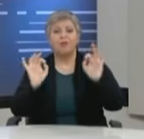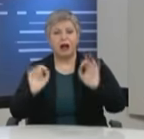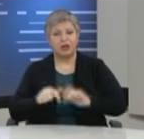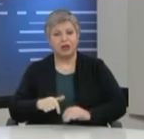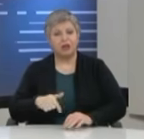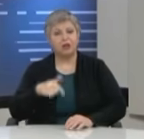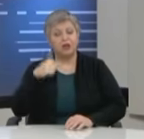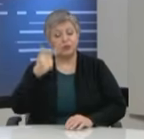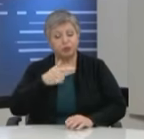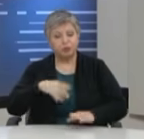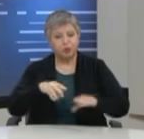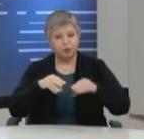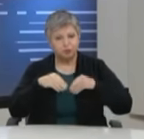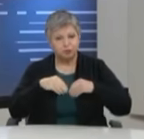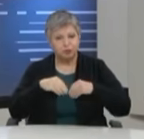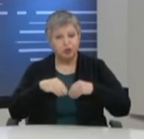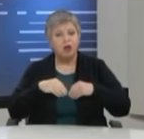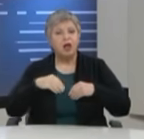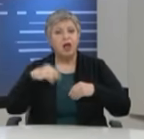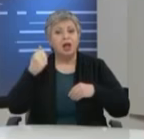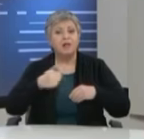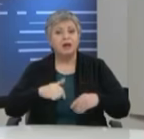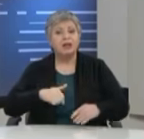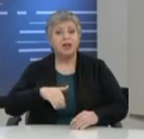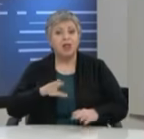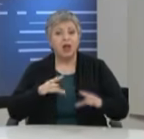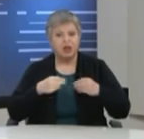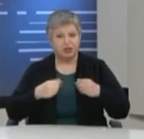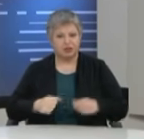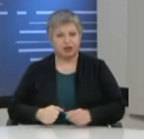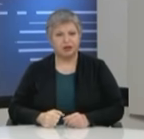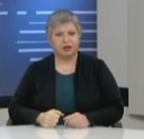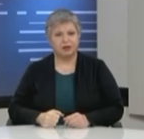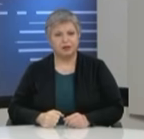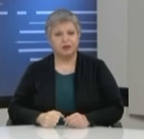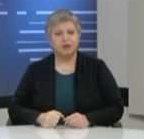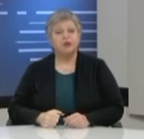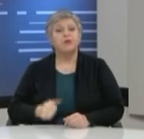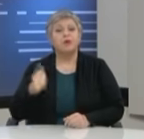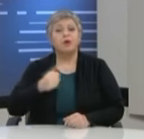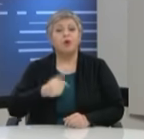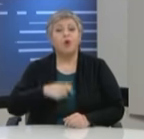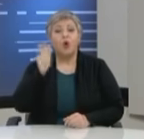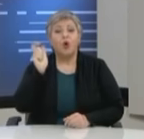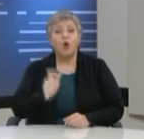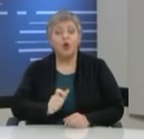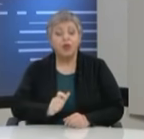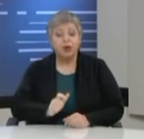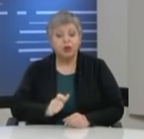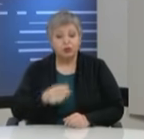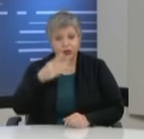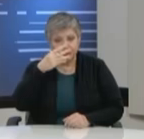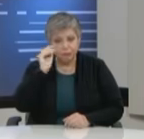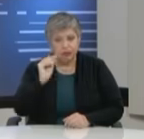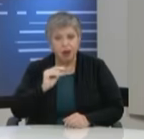την είχε δεχτεί. Και φωνάξαμε όταν εκείνος πήγε να θολώσει τα νερά. Το έχουμε ξεχάσει αυτό